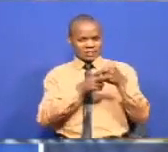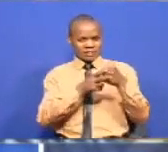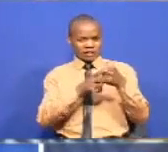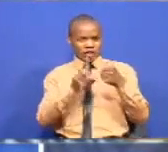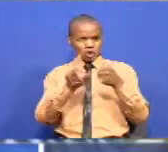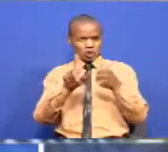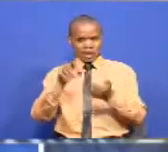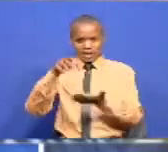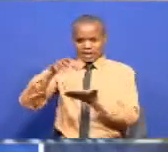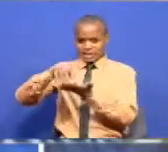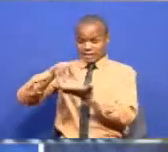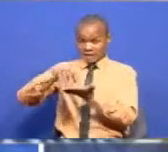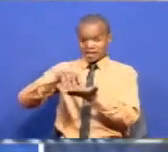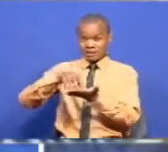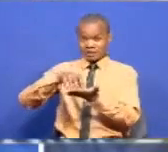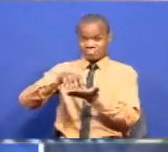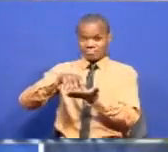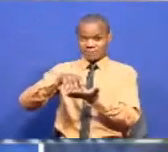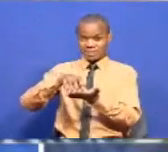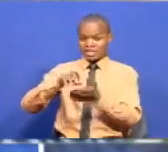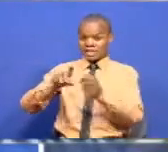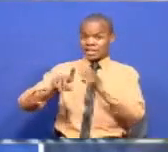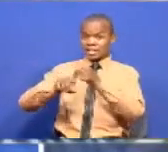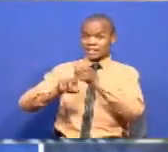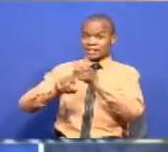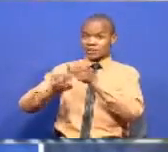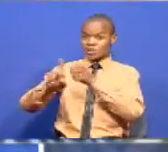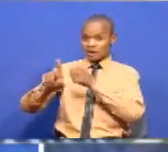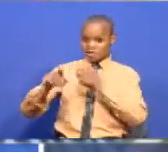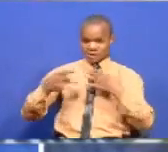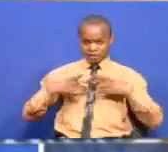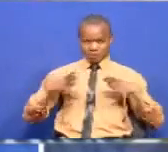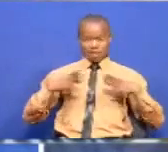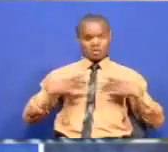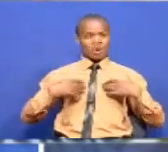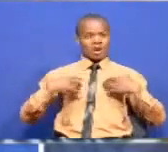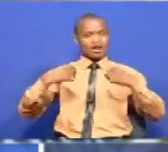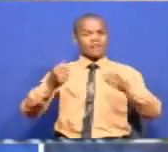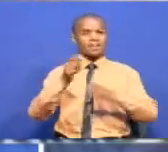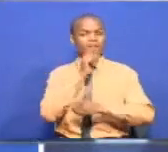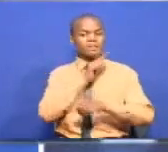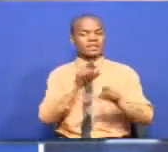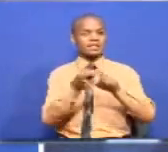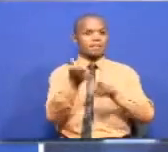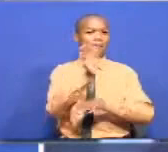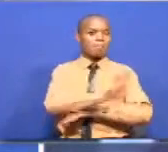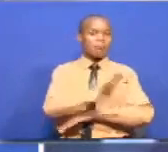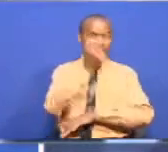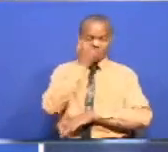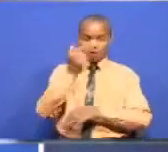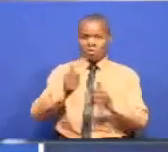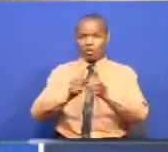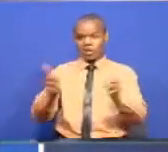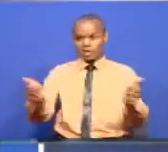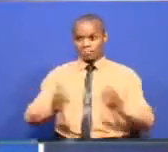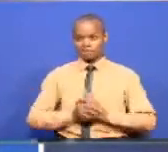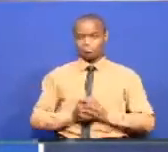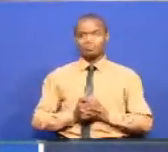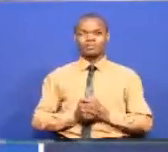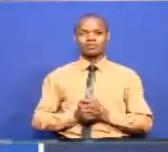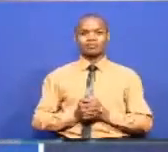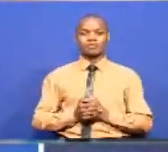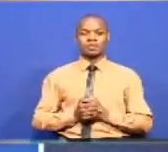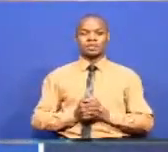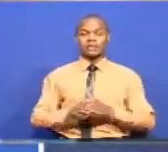71, watu 61 wamepata fueni na wamerudi majumbani. Kaimu mkurugenzi mkuu wa wizara